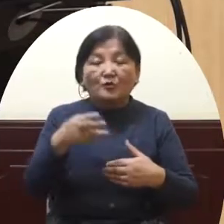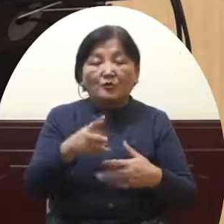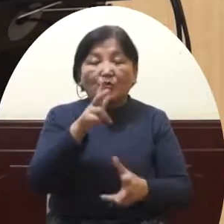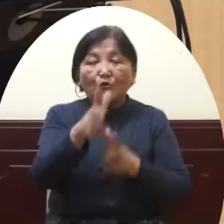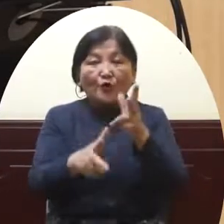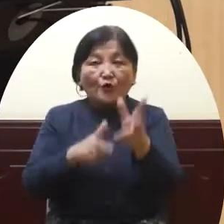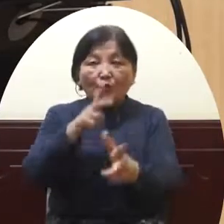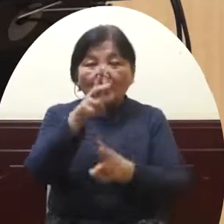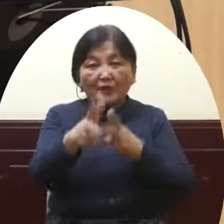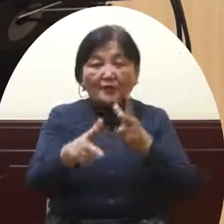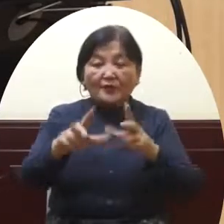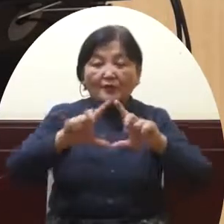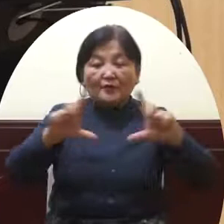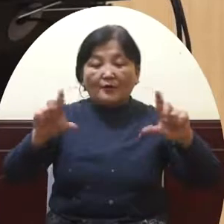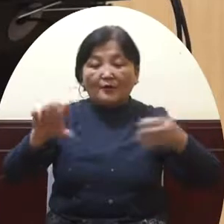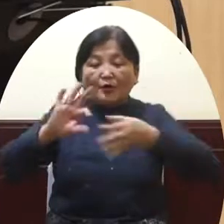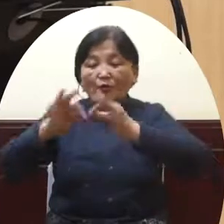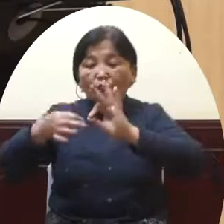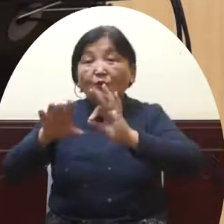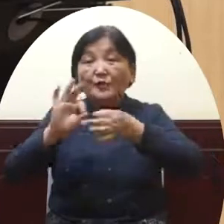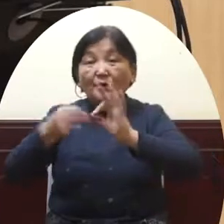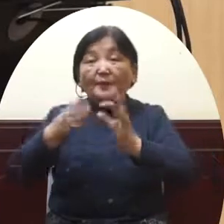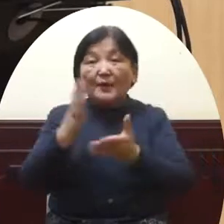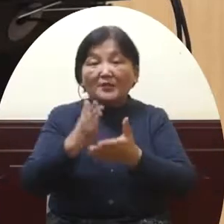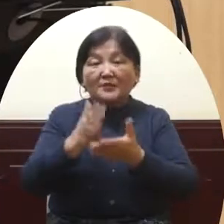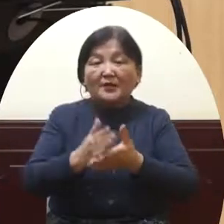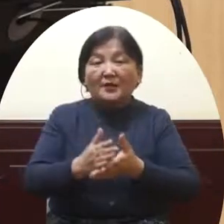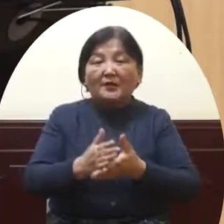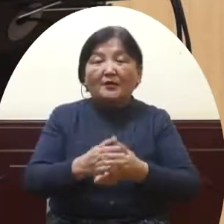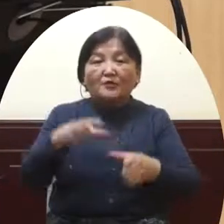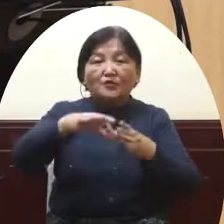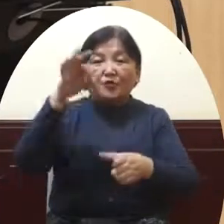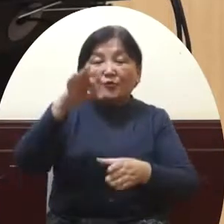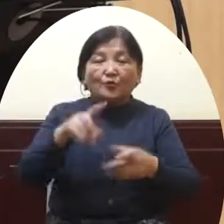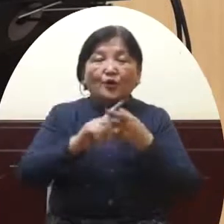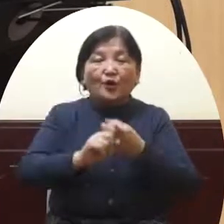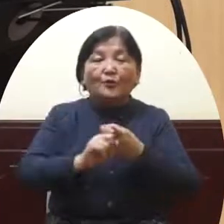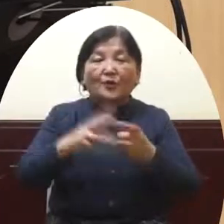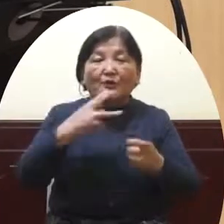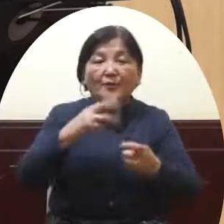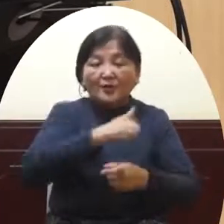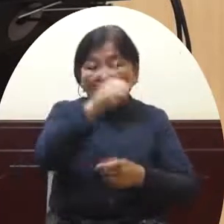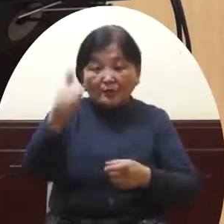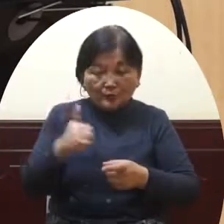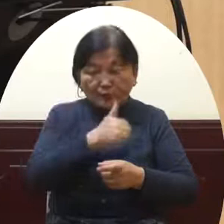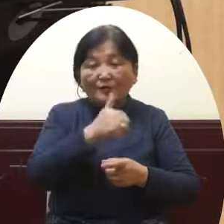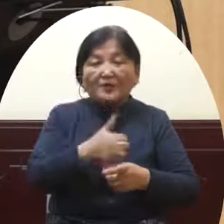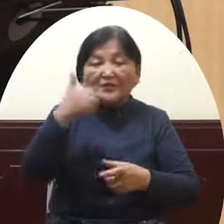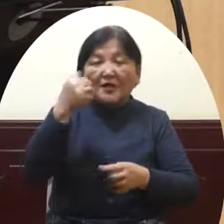болсон. Сонгуул өх байруудыг бас хуулийн тавигдсан стандарт шаардлагуудыг хангах асуудлаар маш сайн ажиллаж